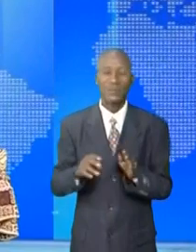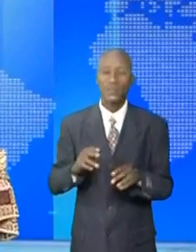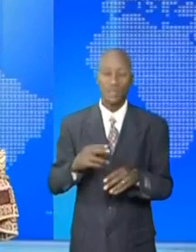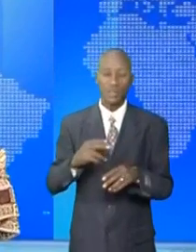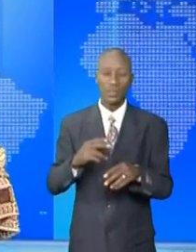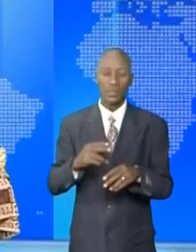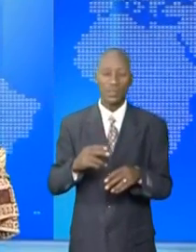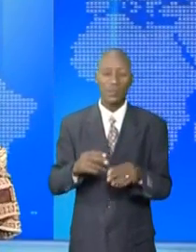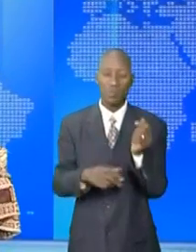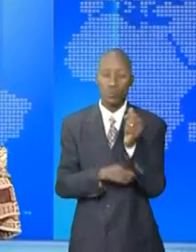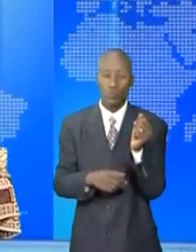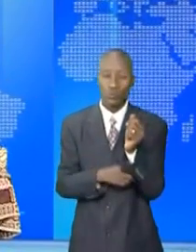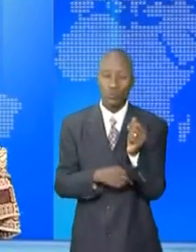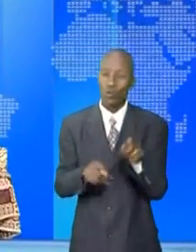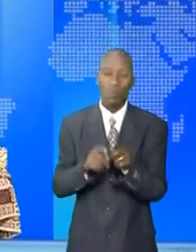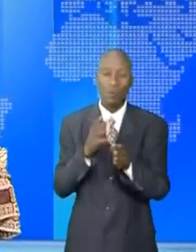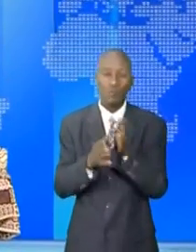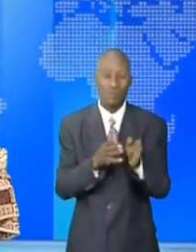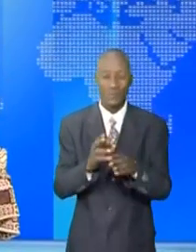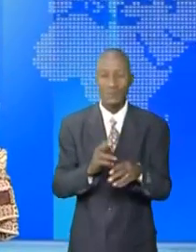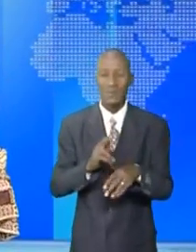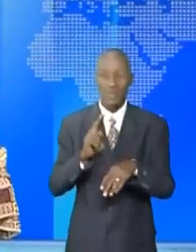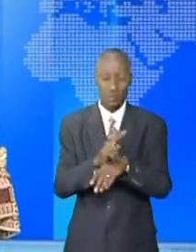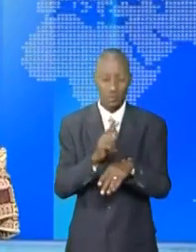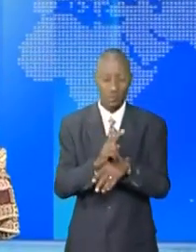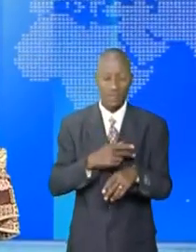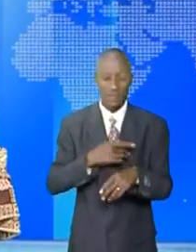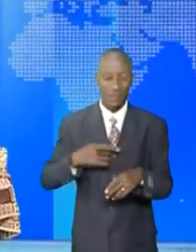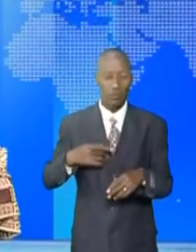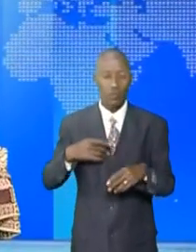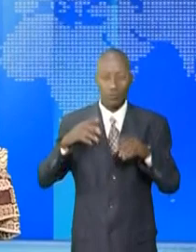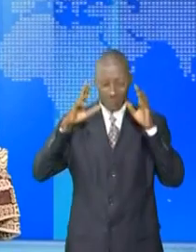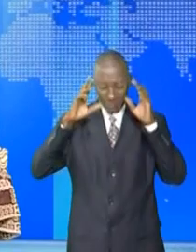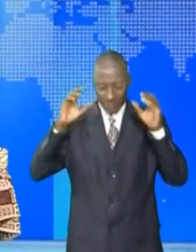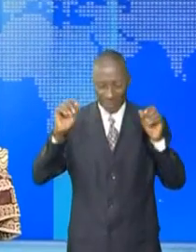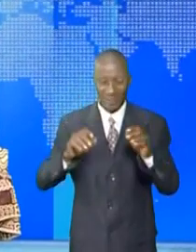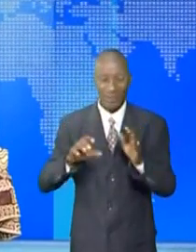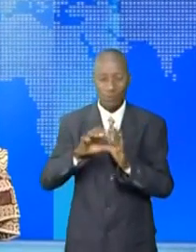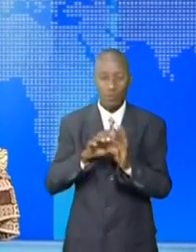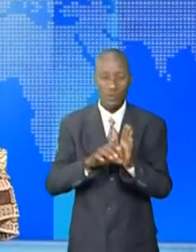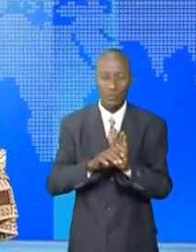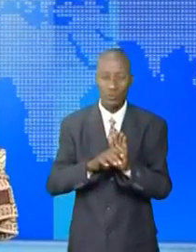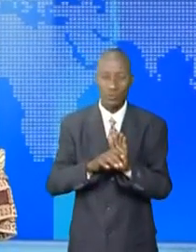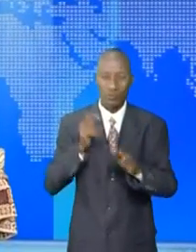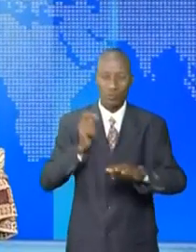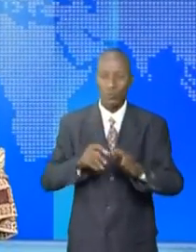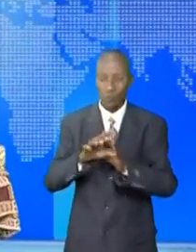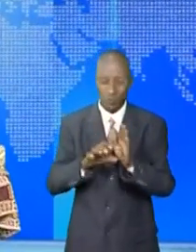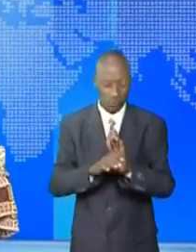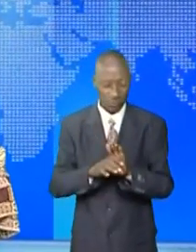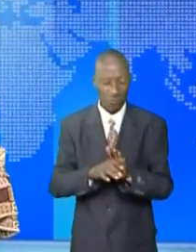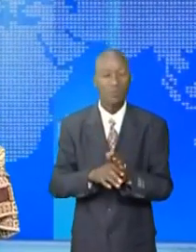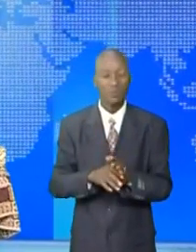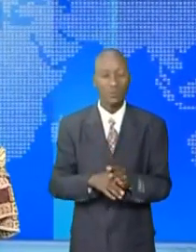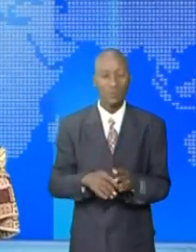de téléphone et des faux comptes sur les réseaux sociaux à des fins d'escroquerie et pour nuire à son honneur